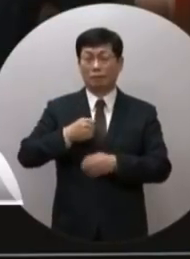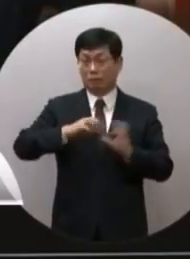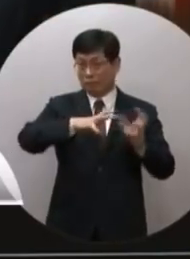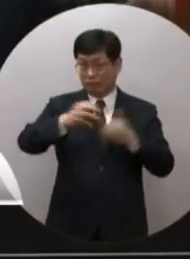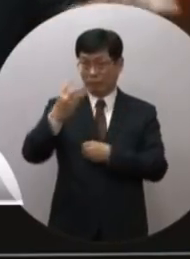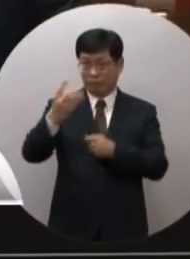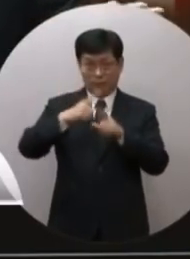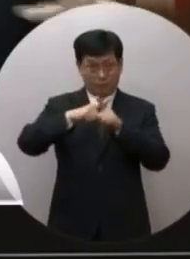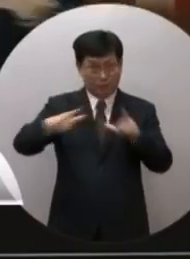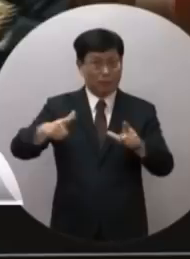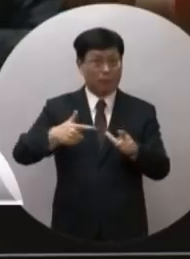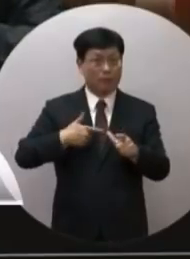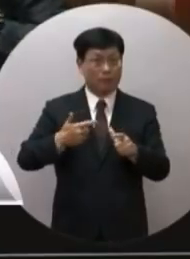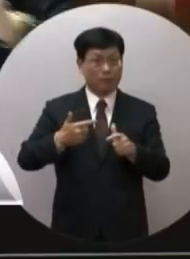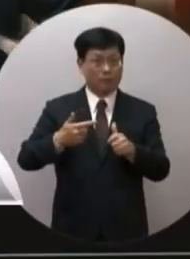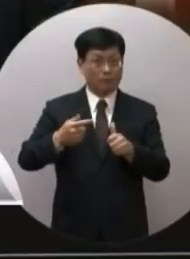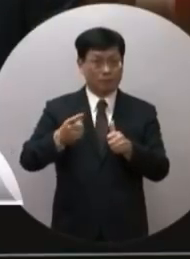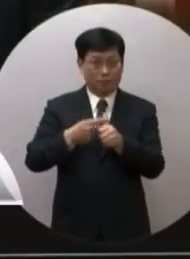界